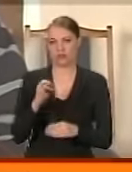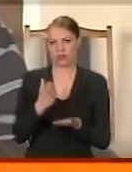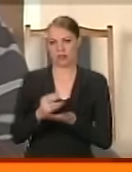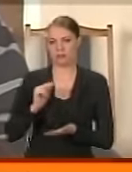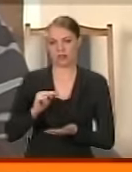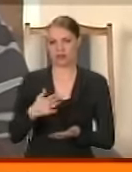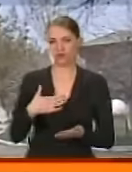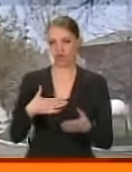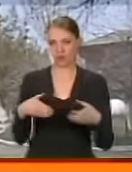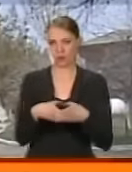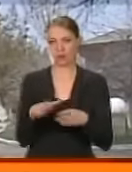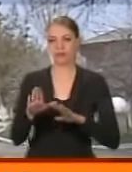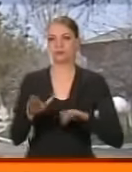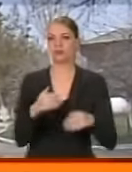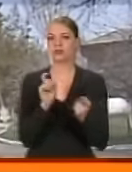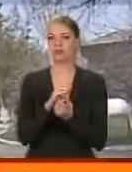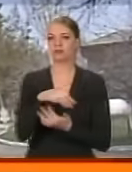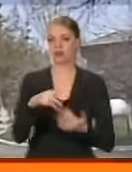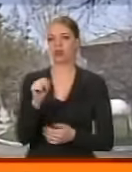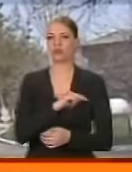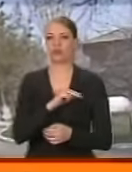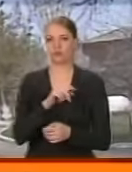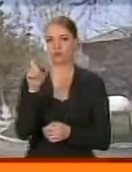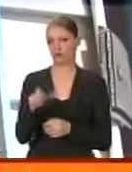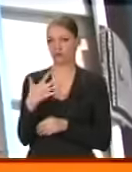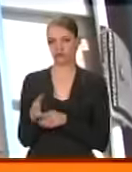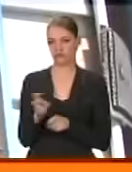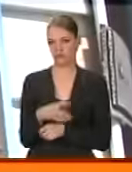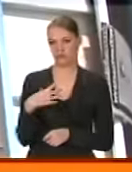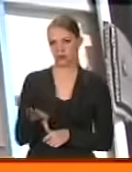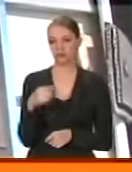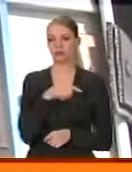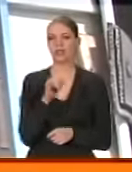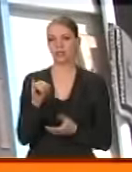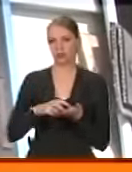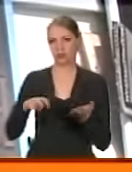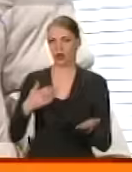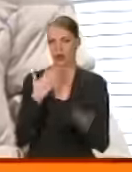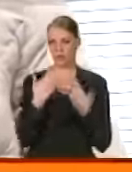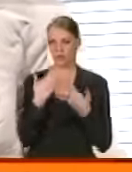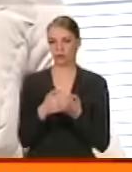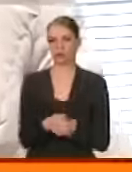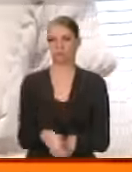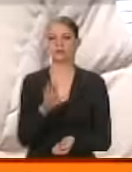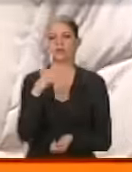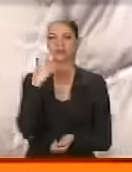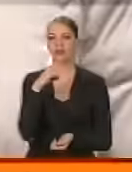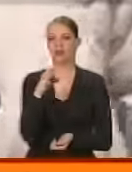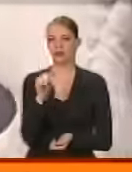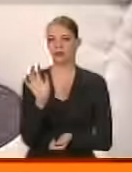працівником нашої компанії. Після скандалу на роботі Олена Пономарьова вже не з'являється і уникає спілкування. Алло, Лена?